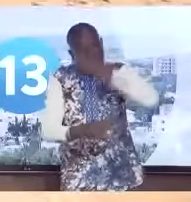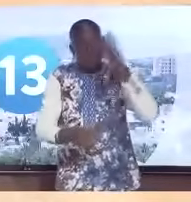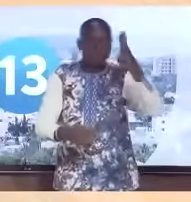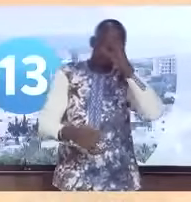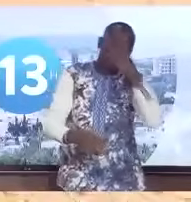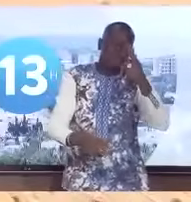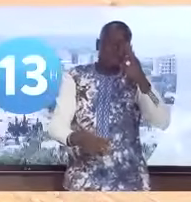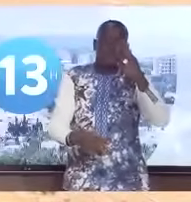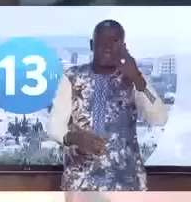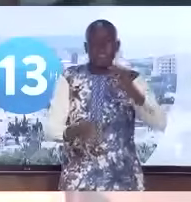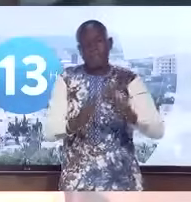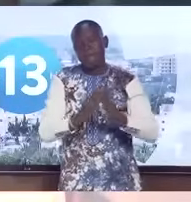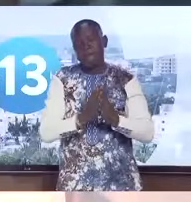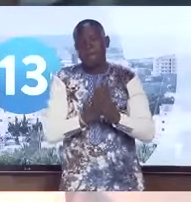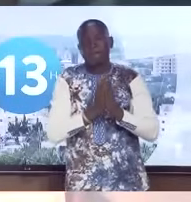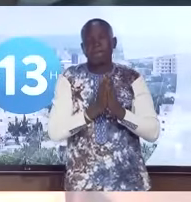Faso.